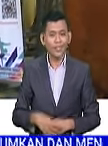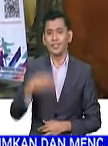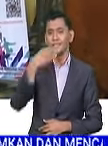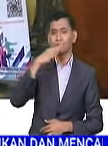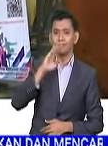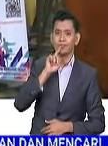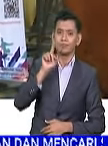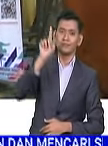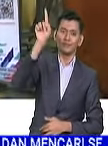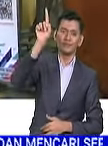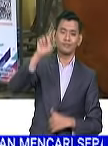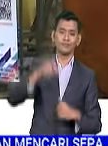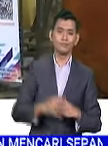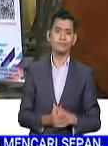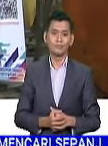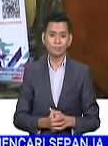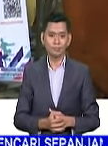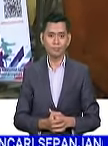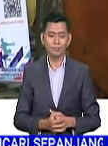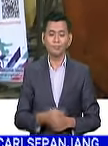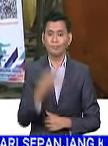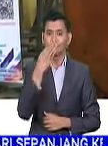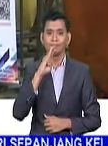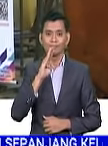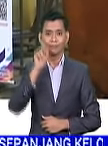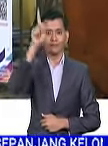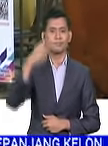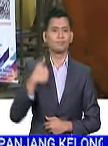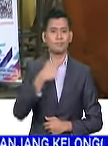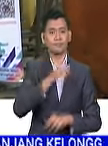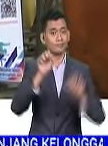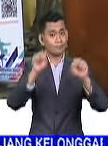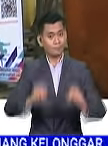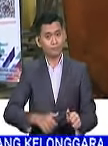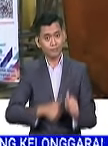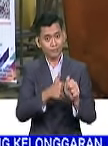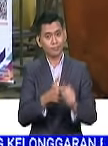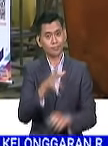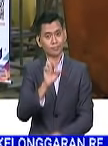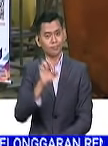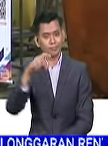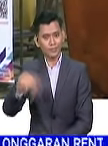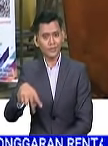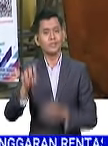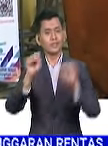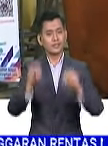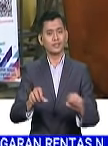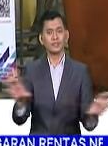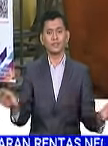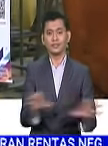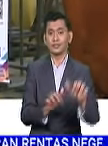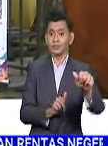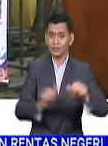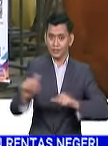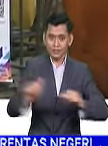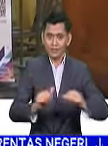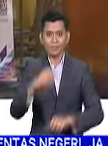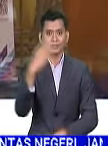Alhamdulillah lah. So, Alhamdulillah kita dapat ikut SOP dan dapat jalankan aktiviti ni seperti